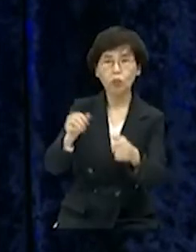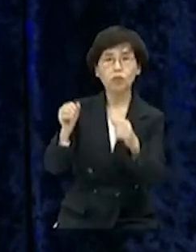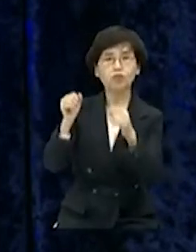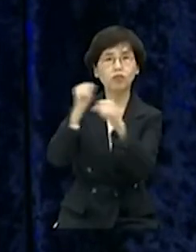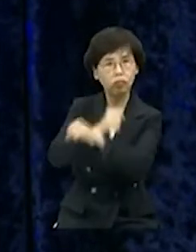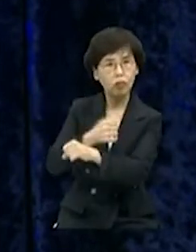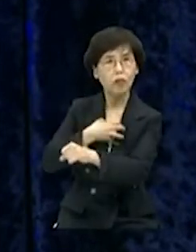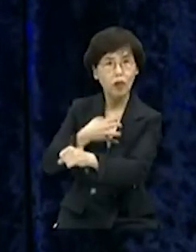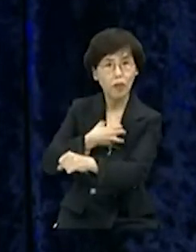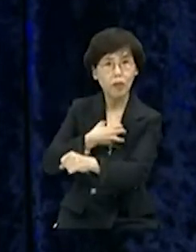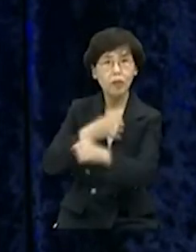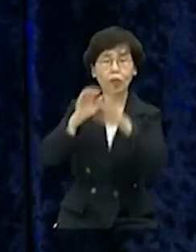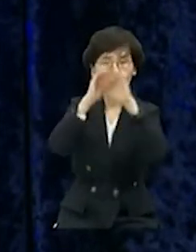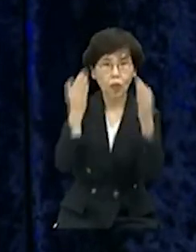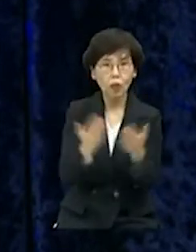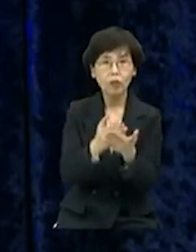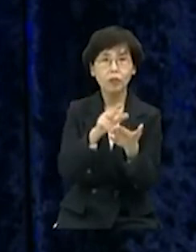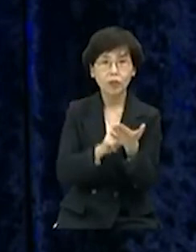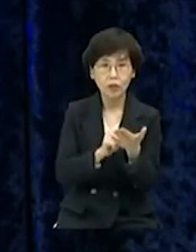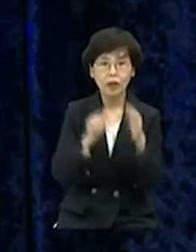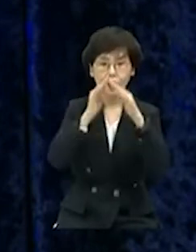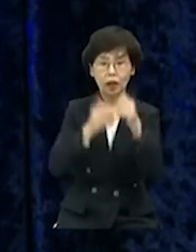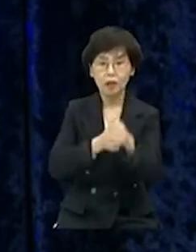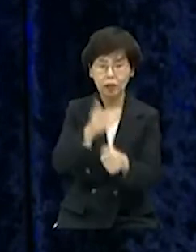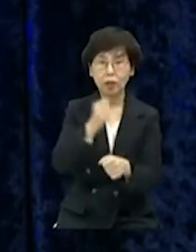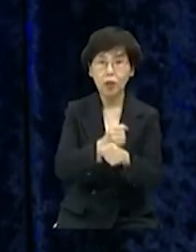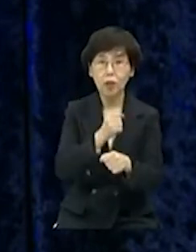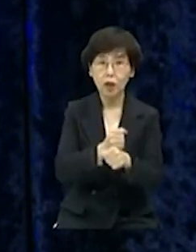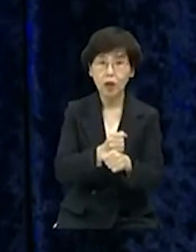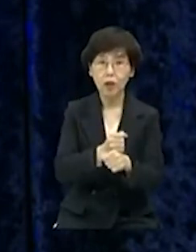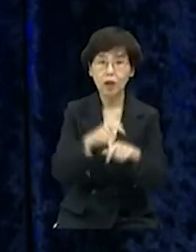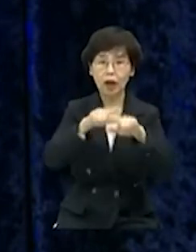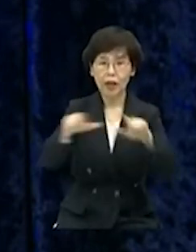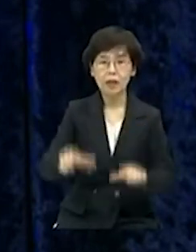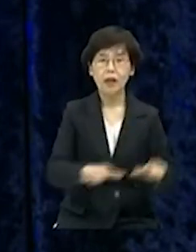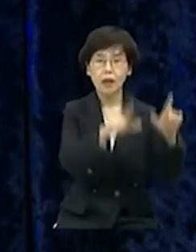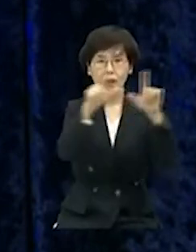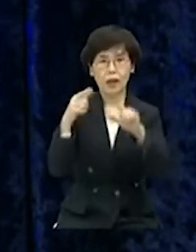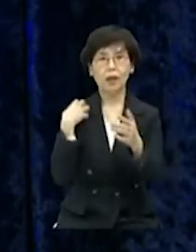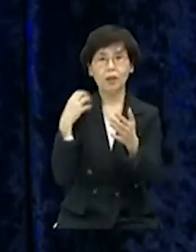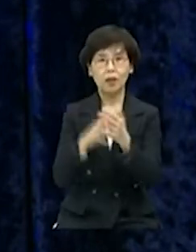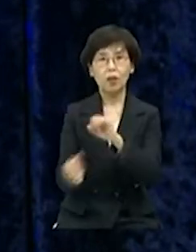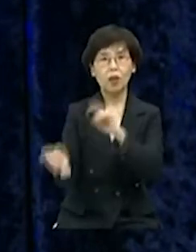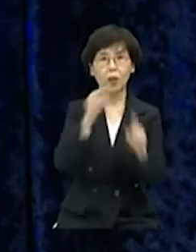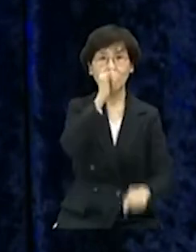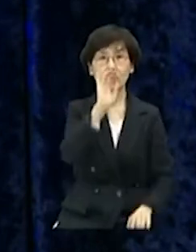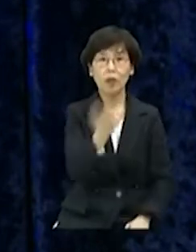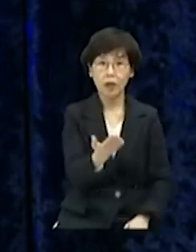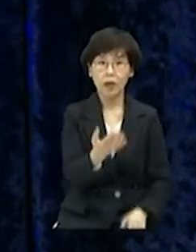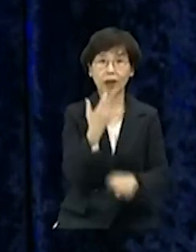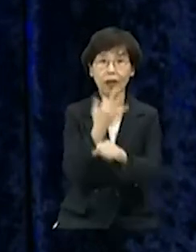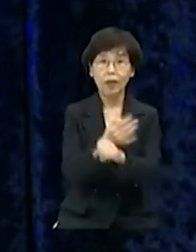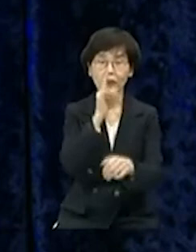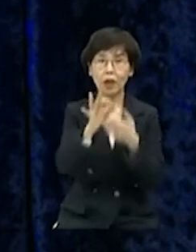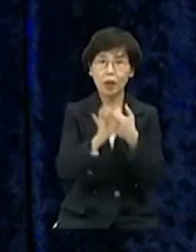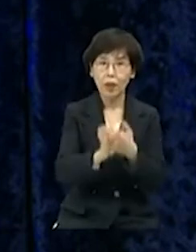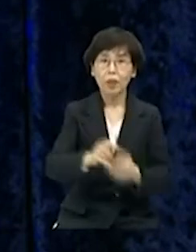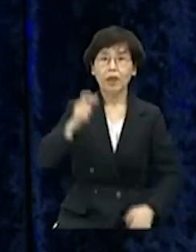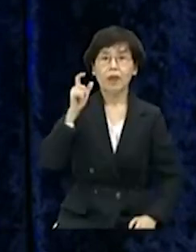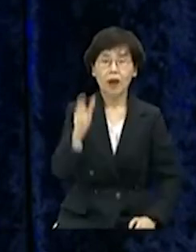이 모든 것을 다 극복하고 일상을 만들어 드려야 합니다. 한마디로